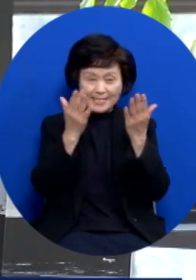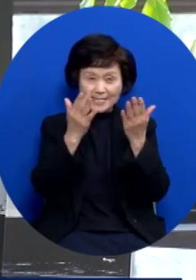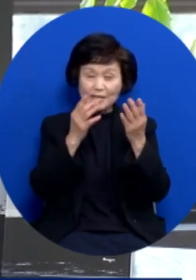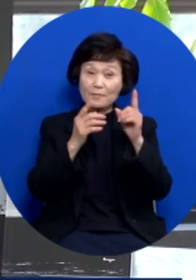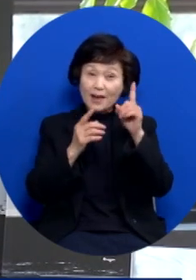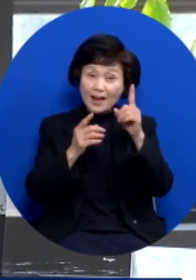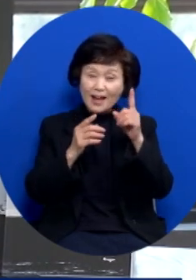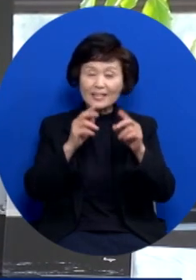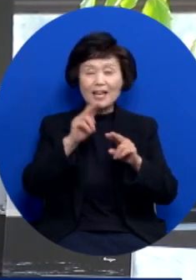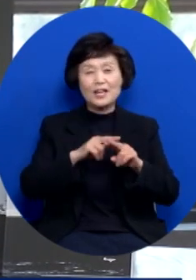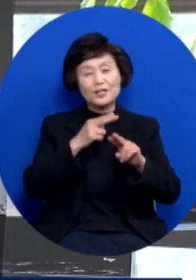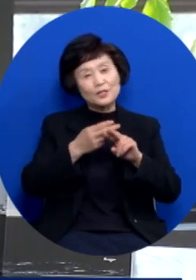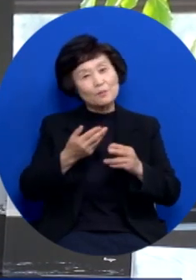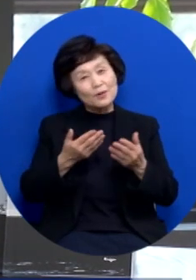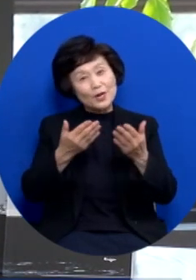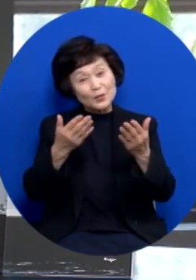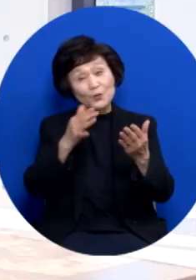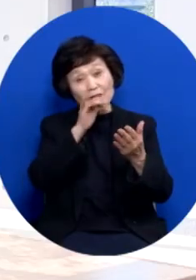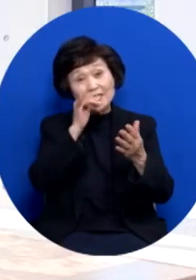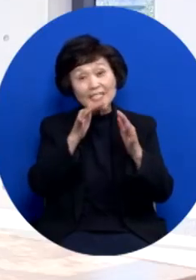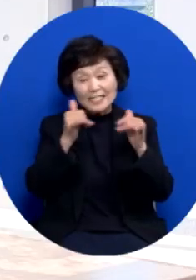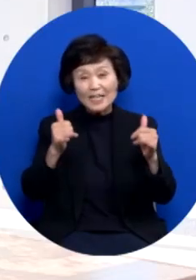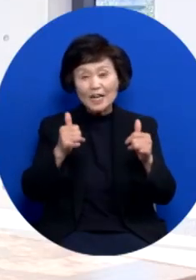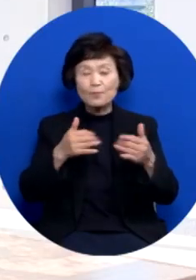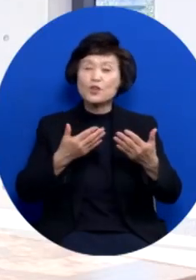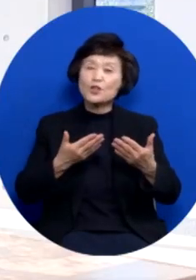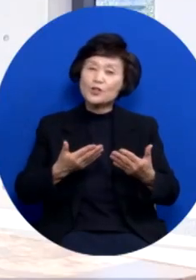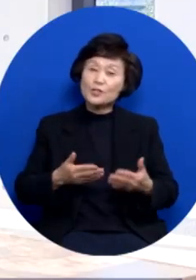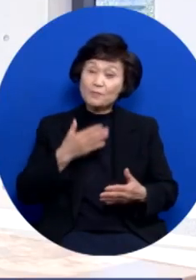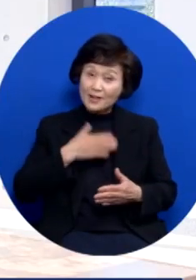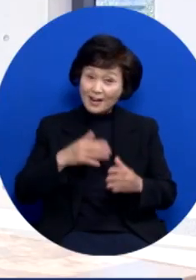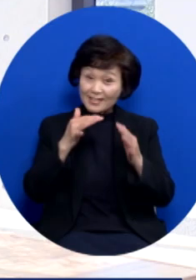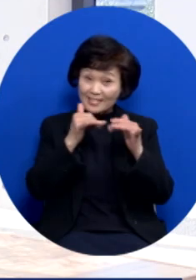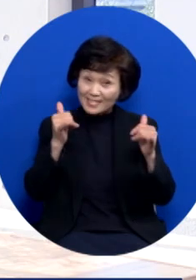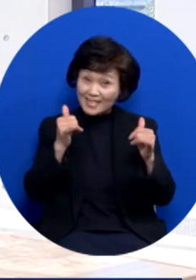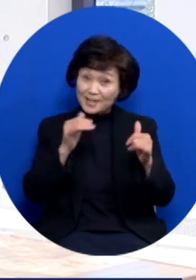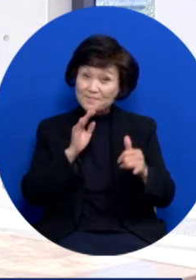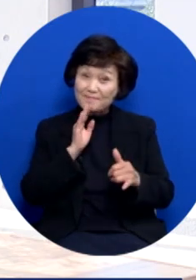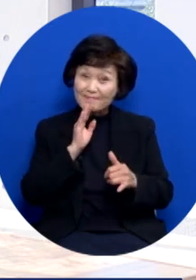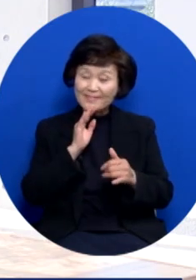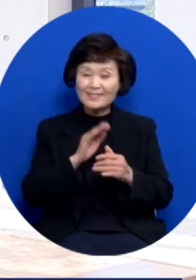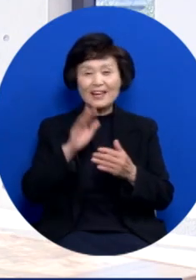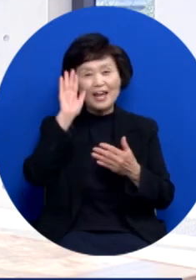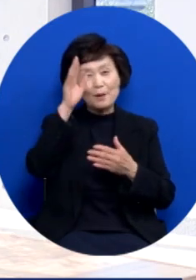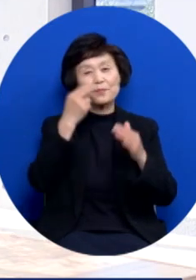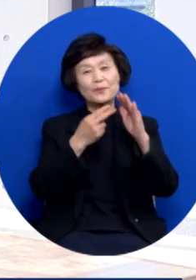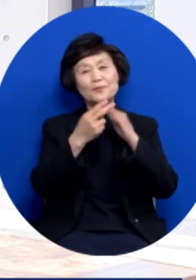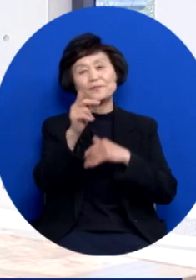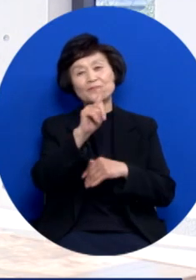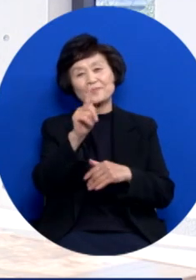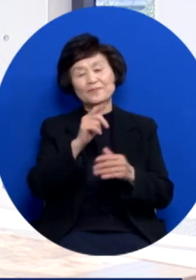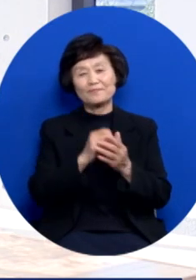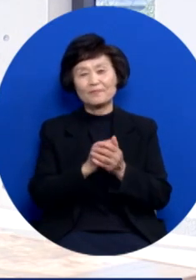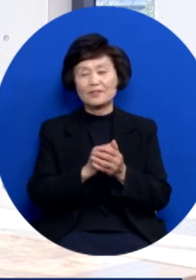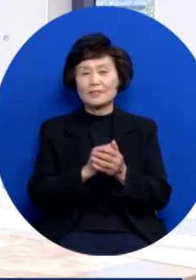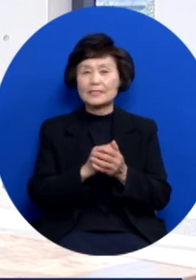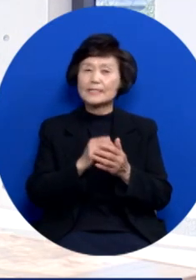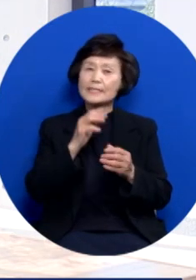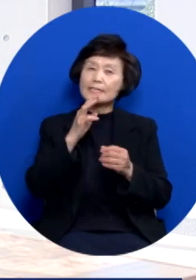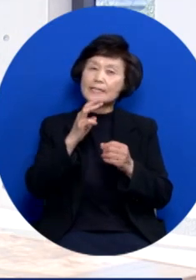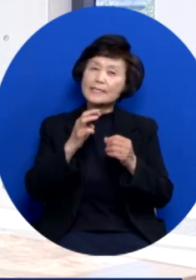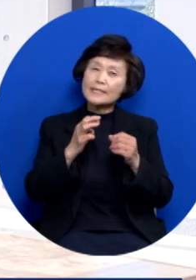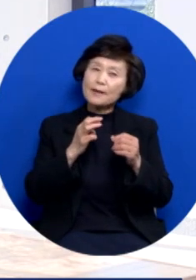아는 그런 사람은 아닐까요? 네, 앞으로의 비전 나눠주세요. 네, 30여 년